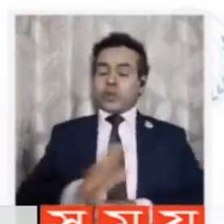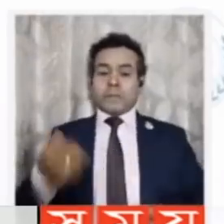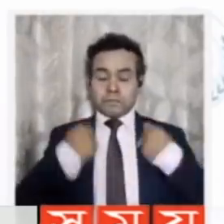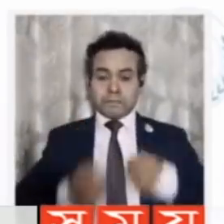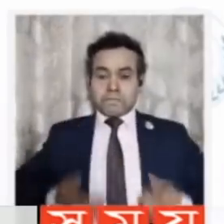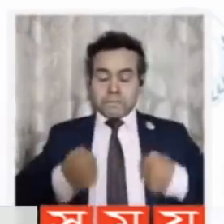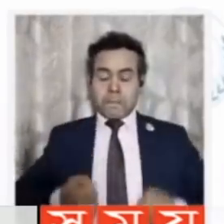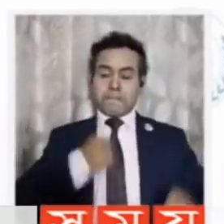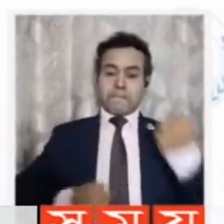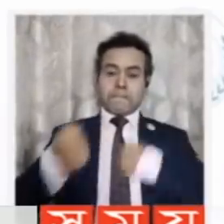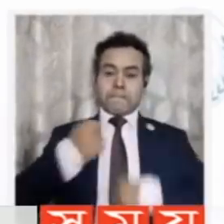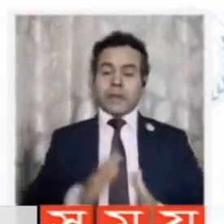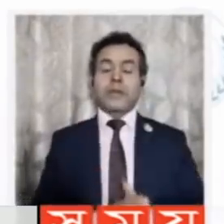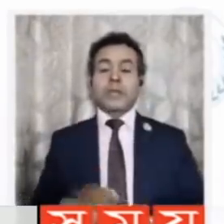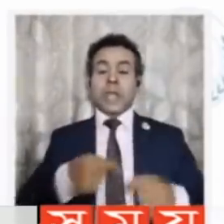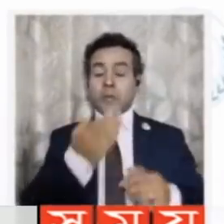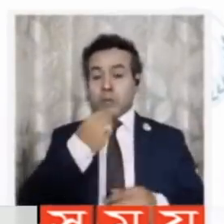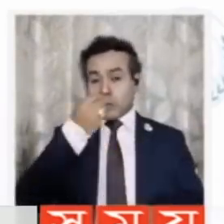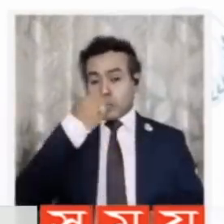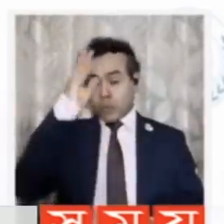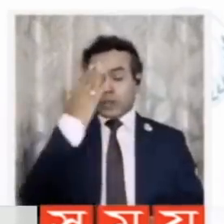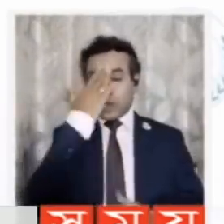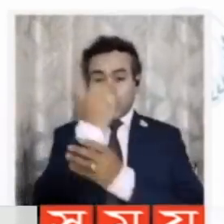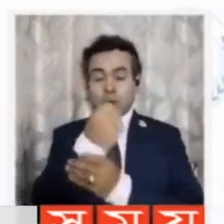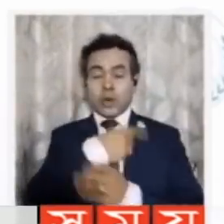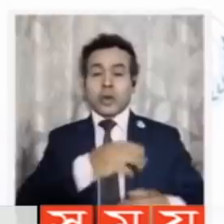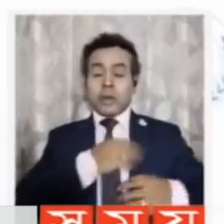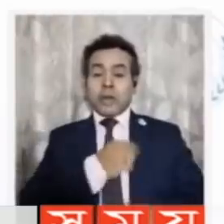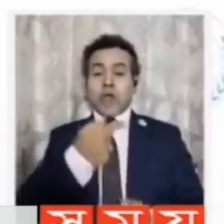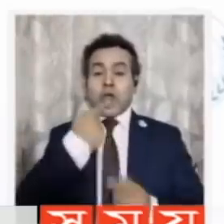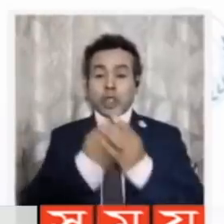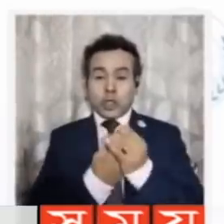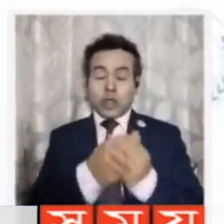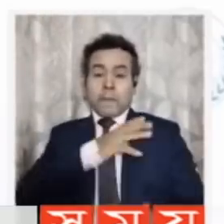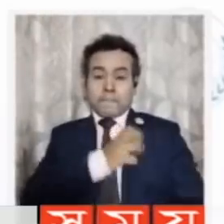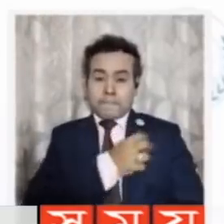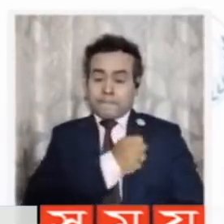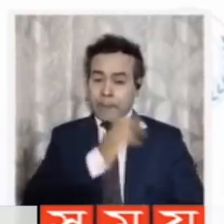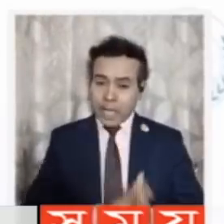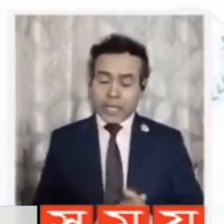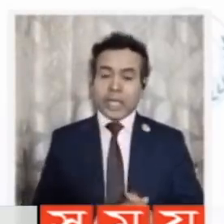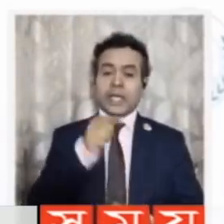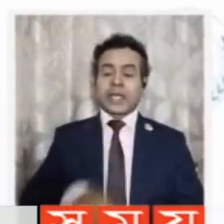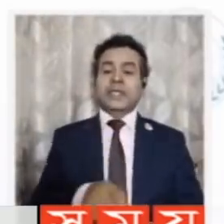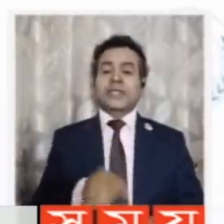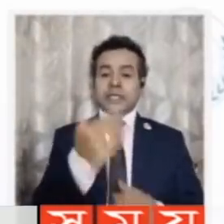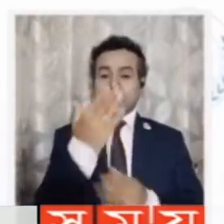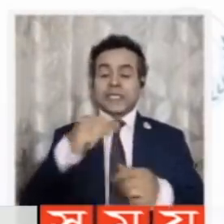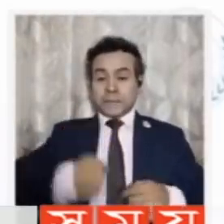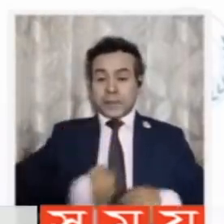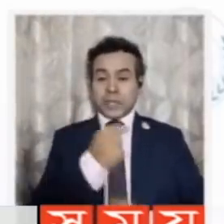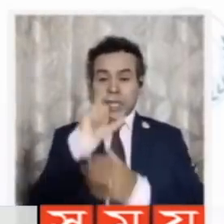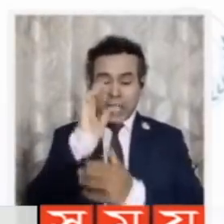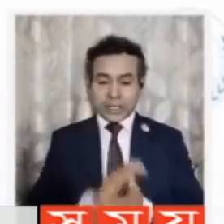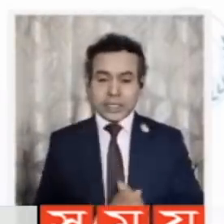অন্যান্য দীর্ঘমেয়াদী অসংক্রামক ব্যাধি যেমন কিডনি, ফুসফুস, হৃদযন্ত্র, ক্যান্সার ইত্যাদি ব্যাধি থাকলে চিকিৎসকের পরামর্শ অনুযায়ী